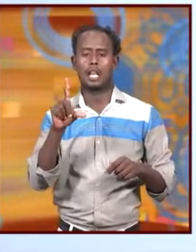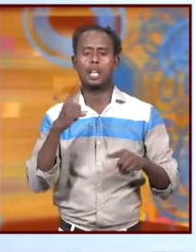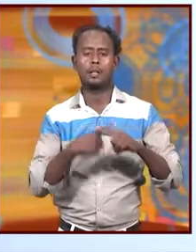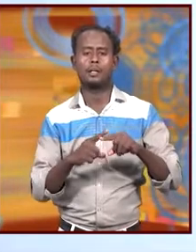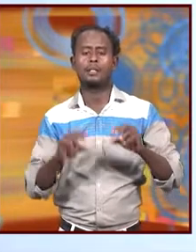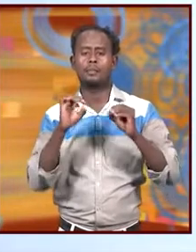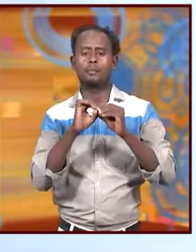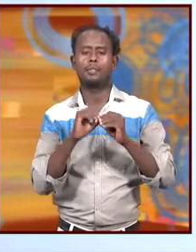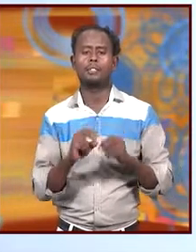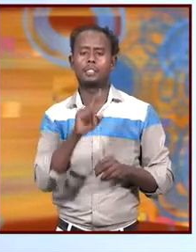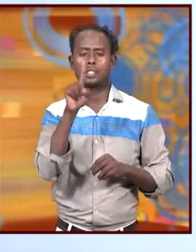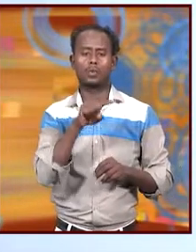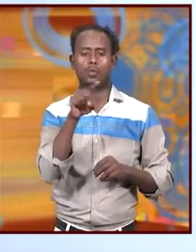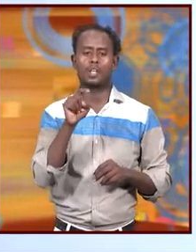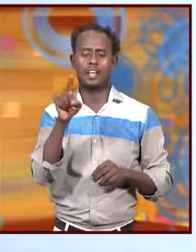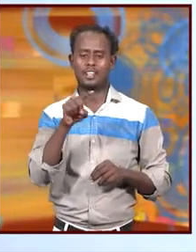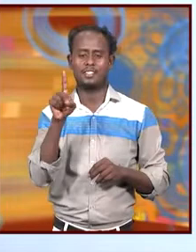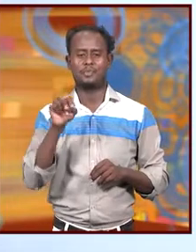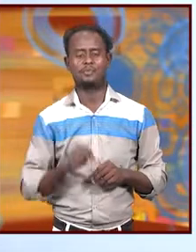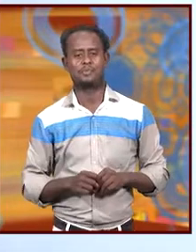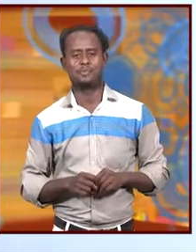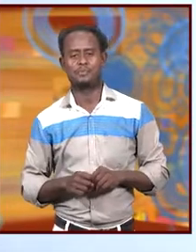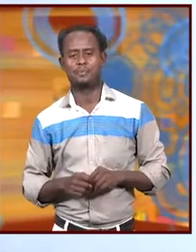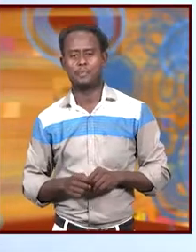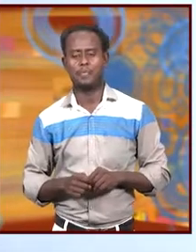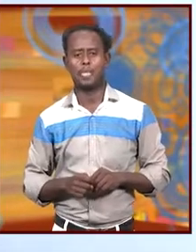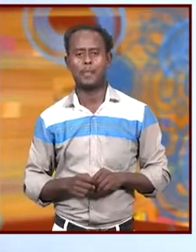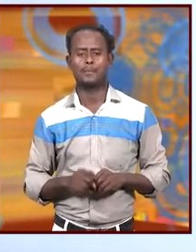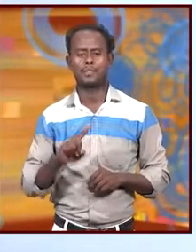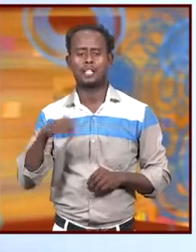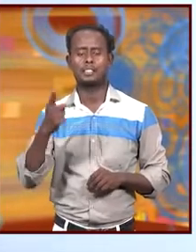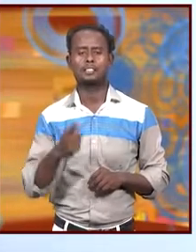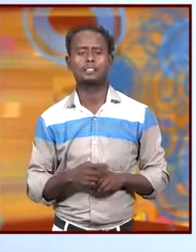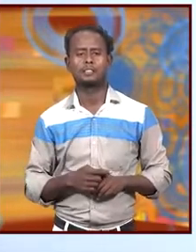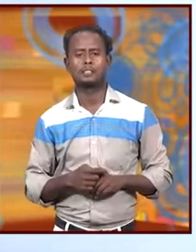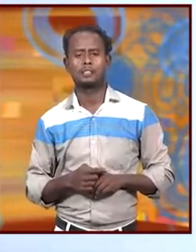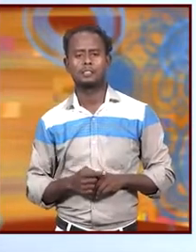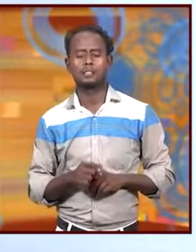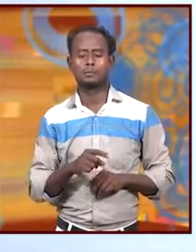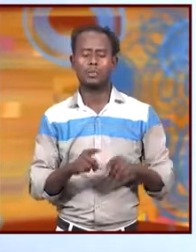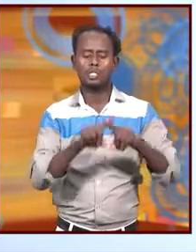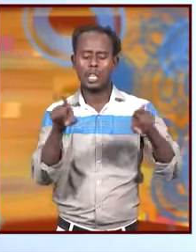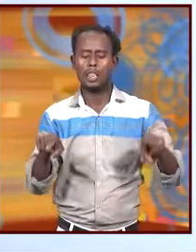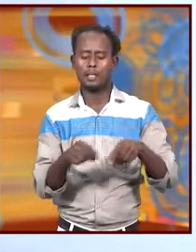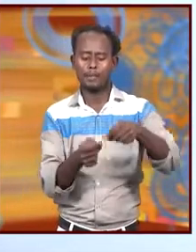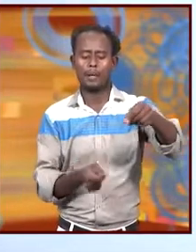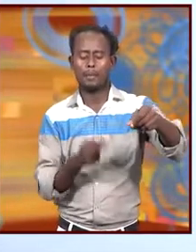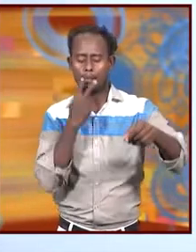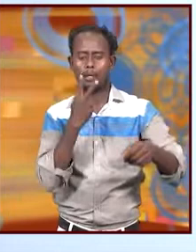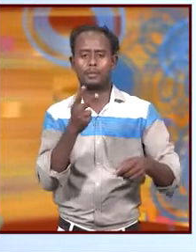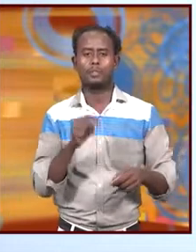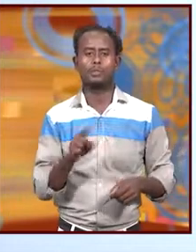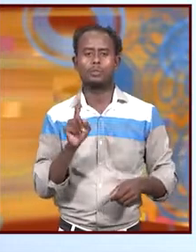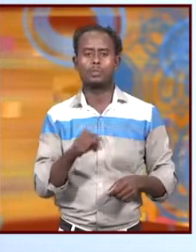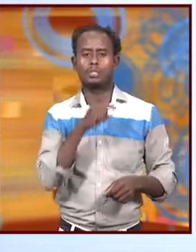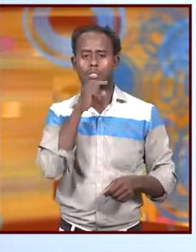A = L/B சதுர அலகு ஆகும். அடுத்து சதுரத்தின் பரப்பளவு. ஒரு செவ்வகத்தினுடைய